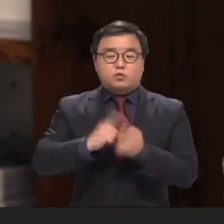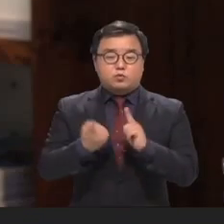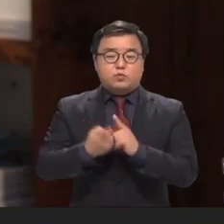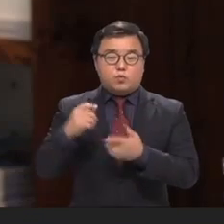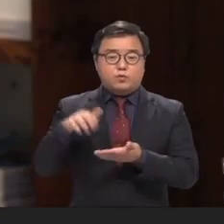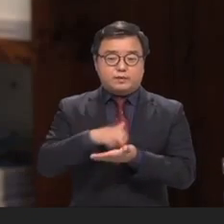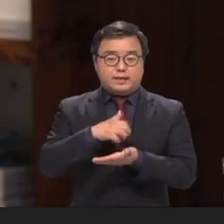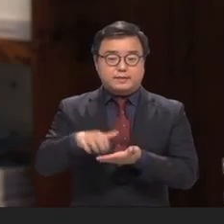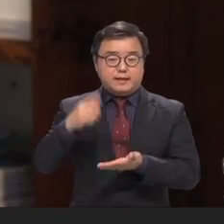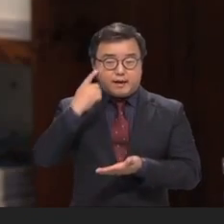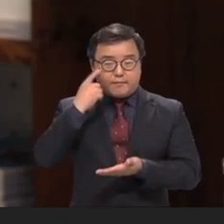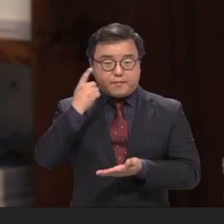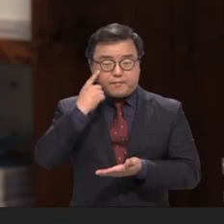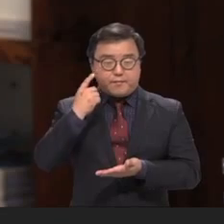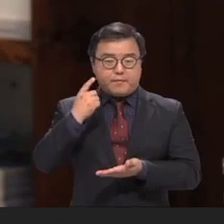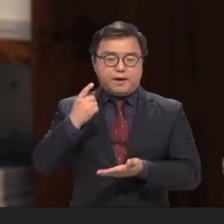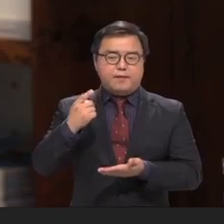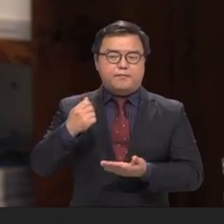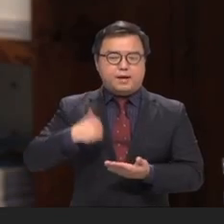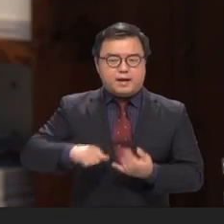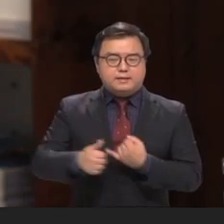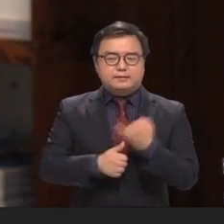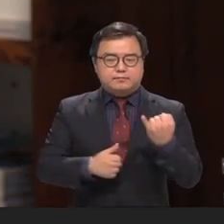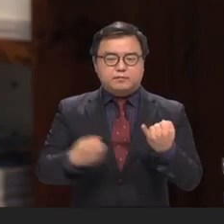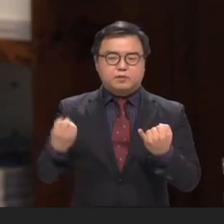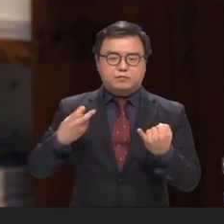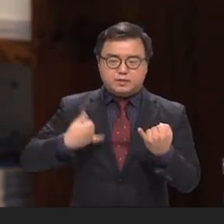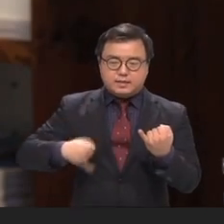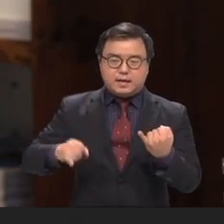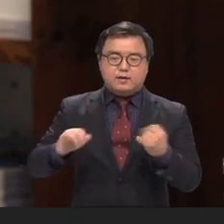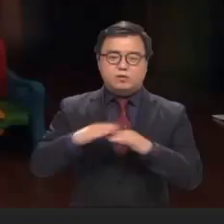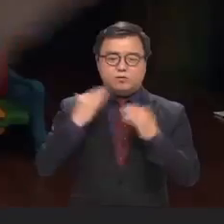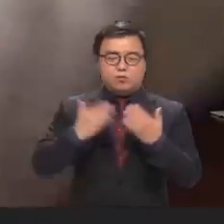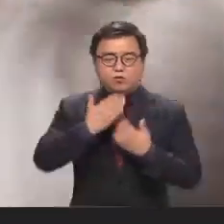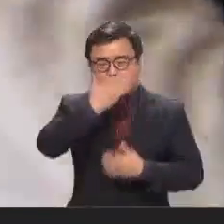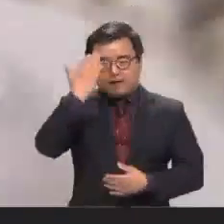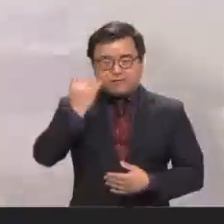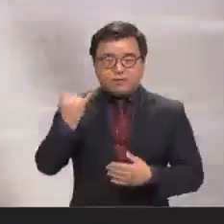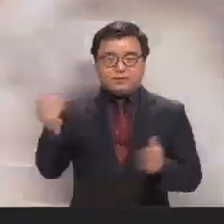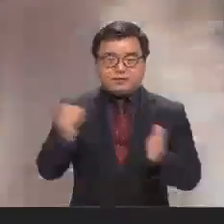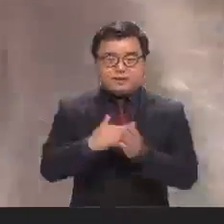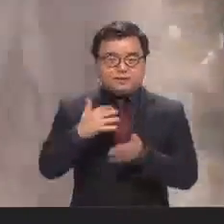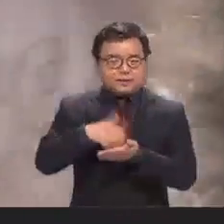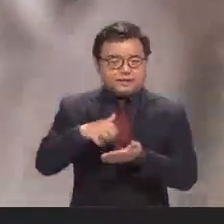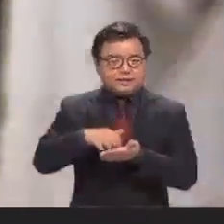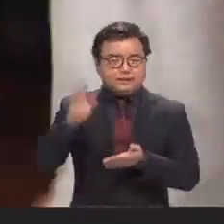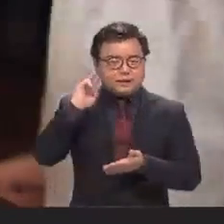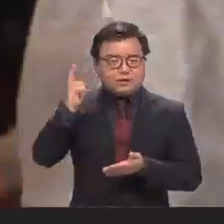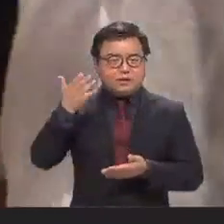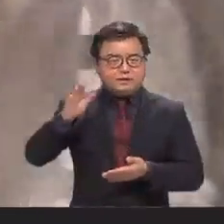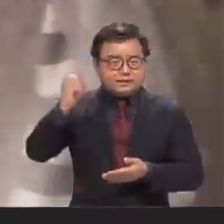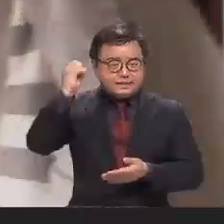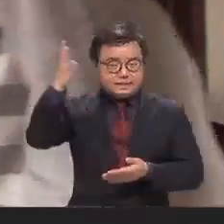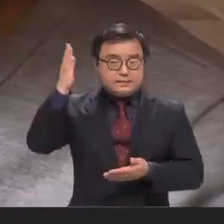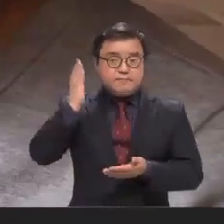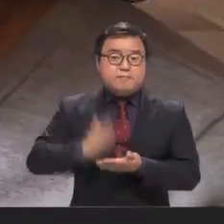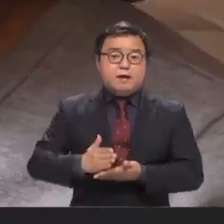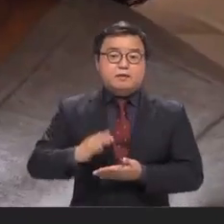거죠. 며느리나 딸도 계산을 하고 할머니도 계산을 하실 텐데요. 그러나 잊지 말아야 할